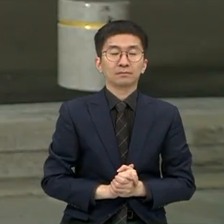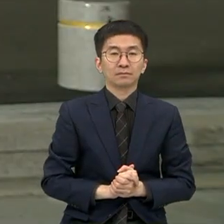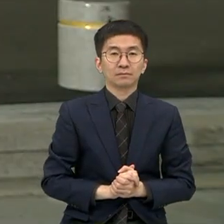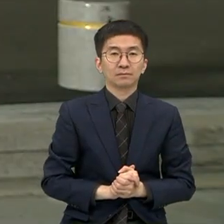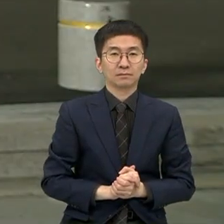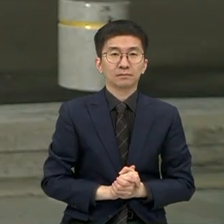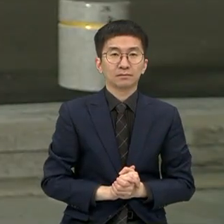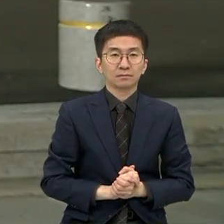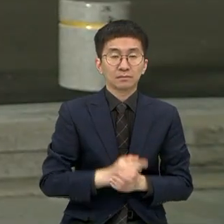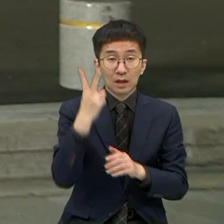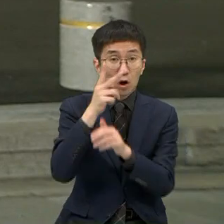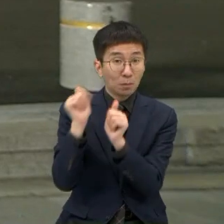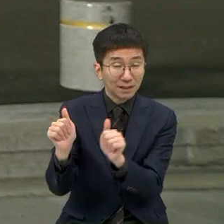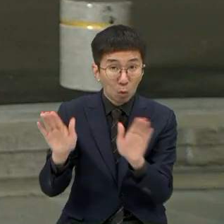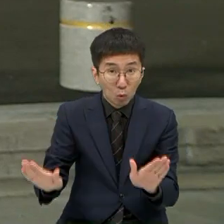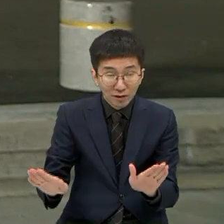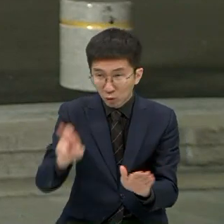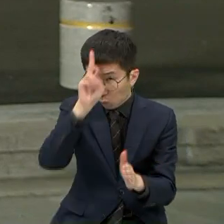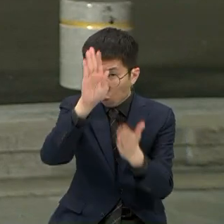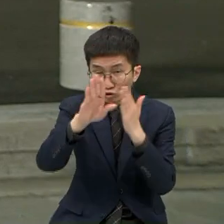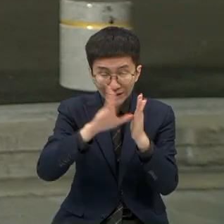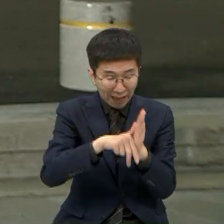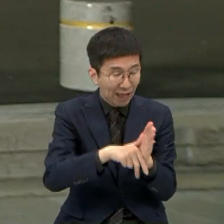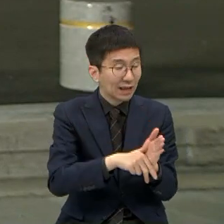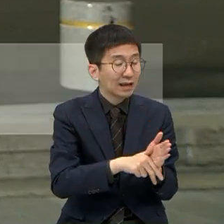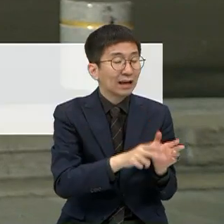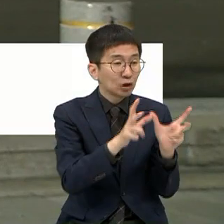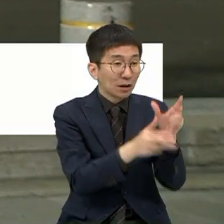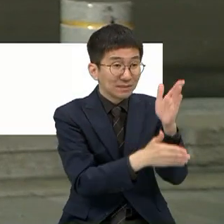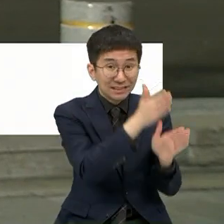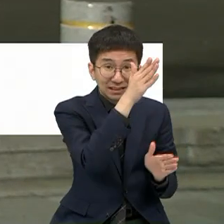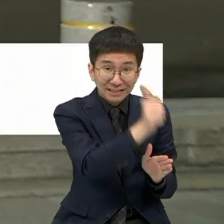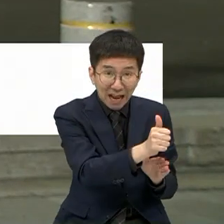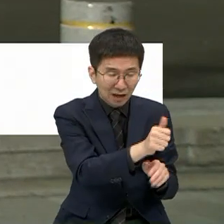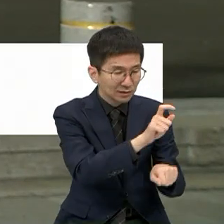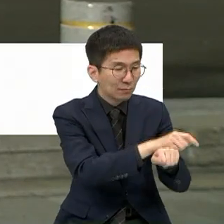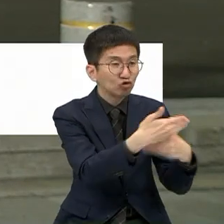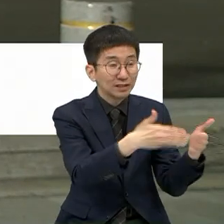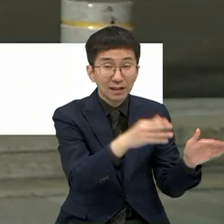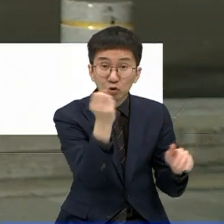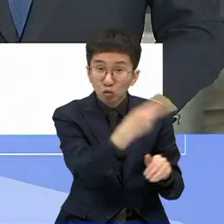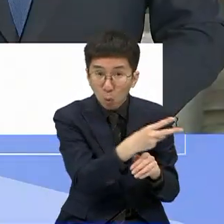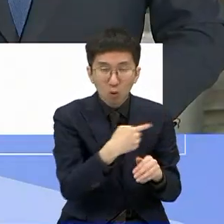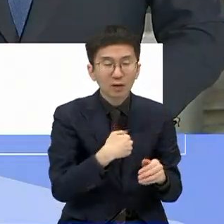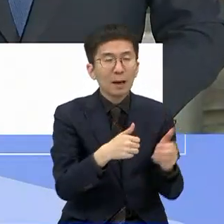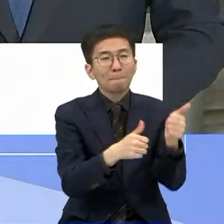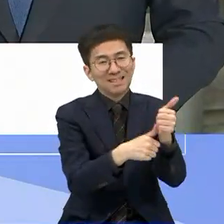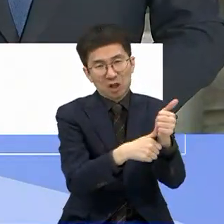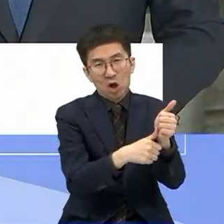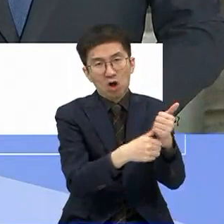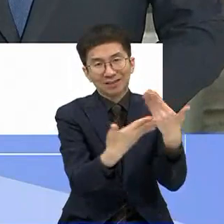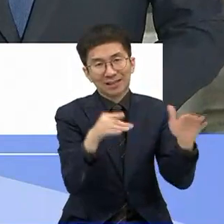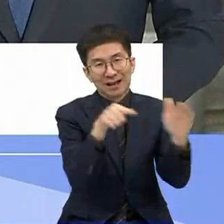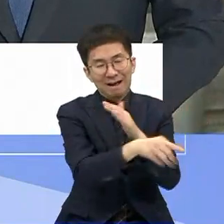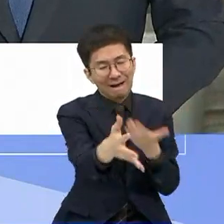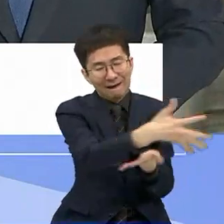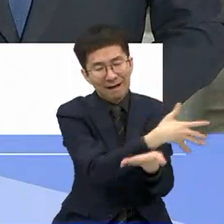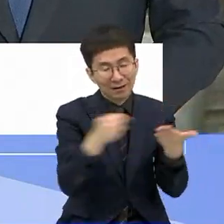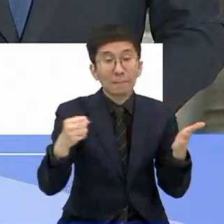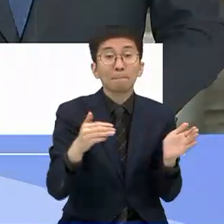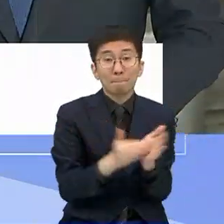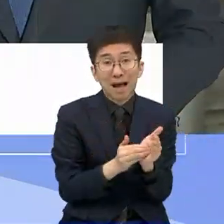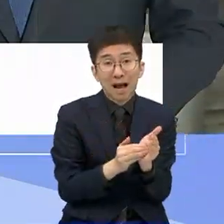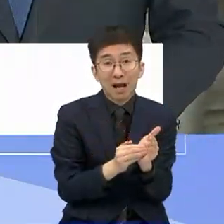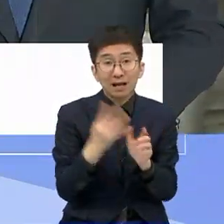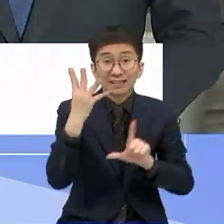4 검찰은 온으로 성남시청 시장실 과 비서실을 압수수색했습니다 검찰이 지난 나을 연소 성당 시청을 압수수색 할